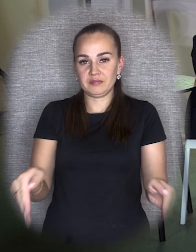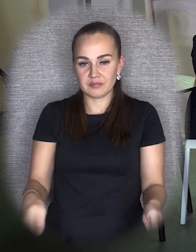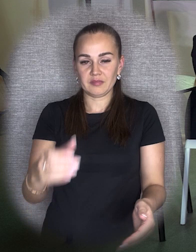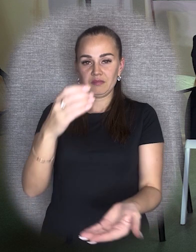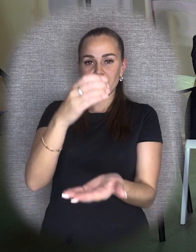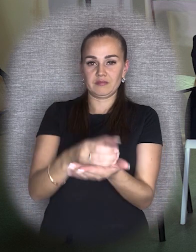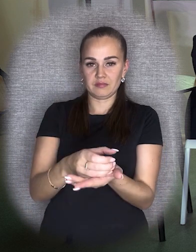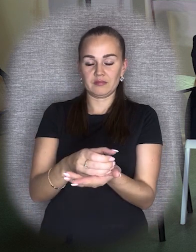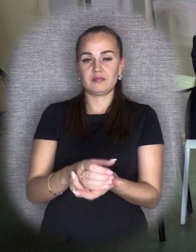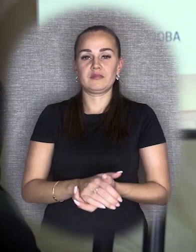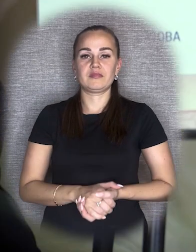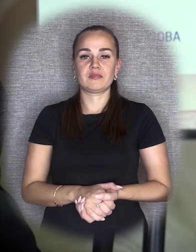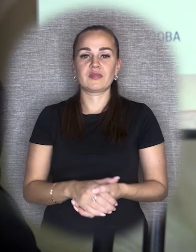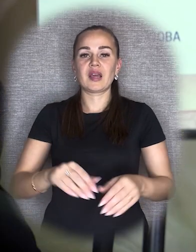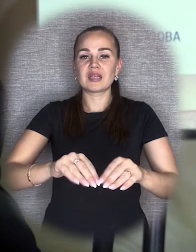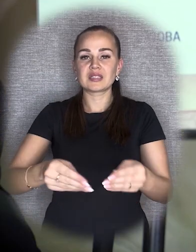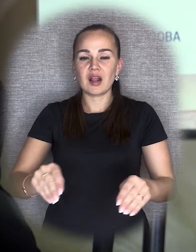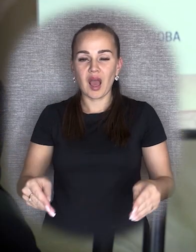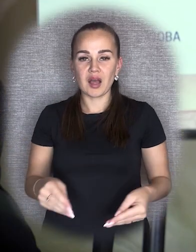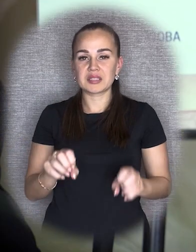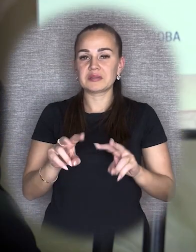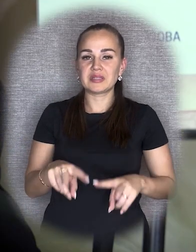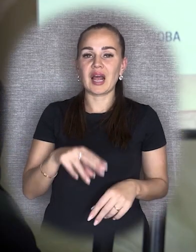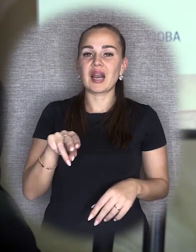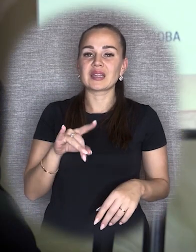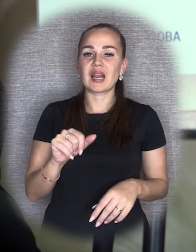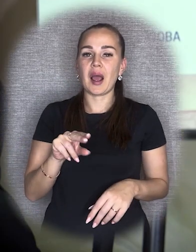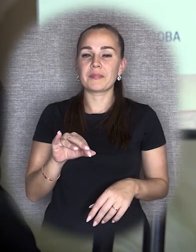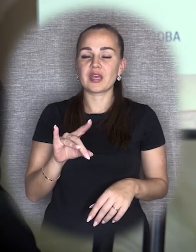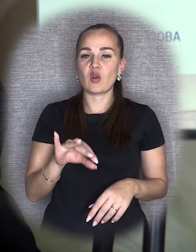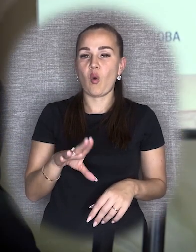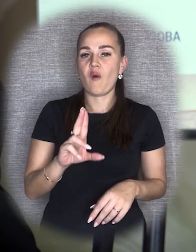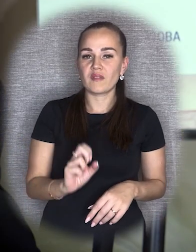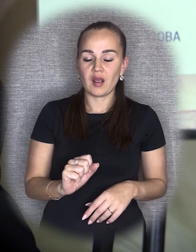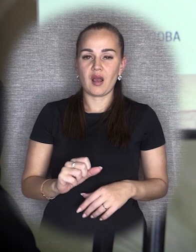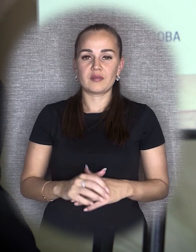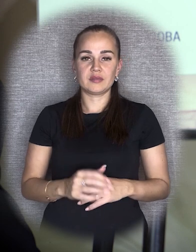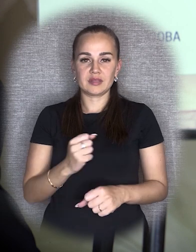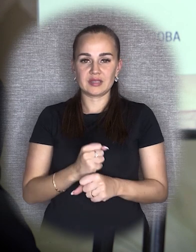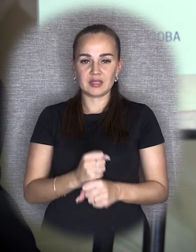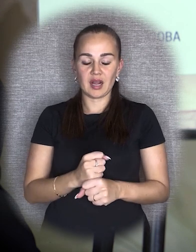Многие складки и драпировка подиумов, если обратить внимание, она как бы вот даже, скажем, вот